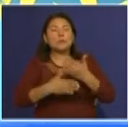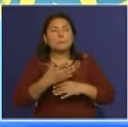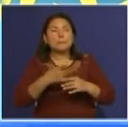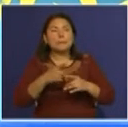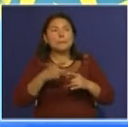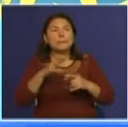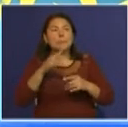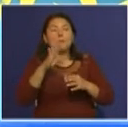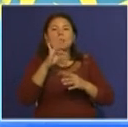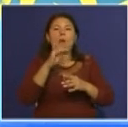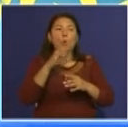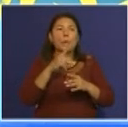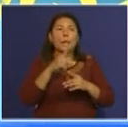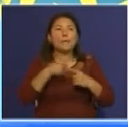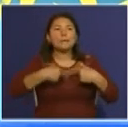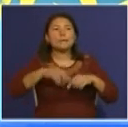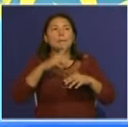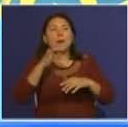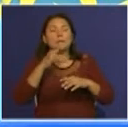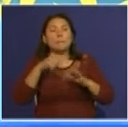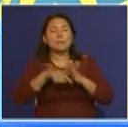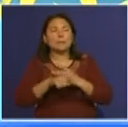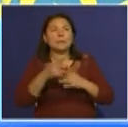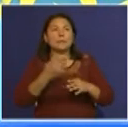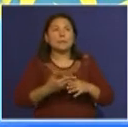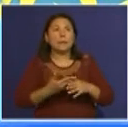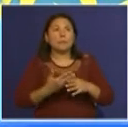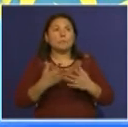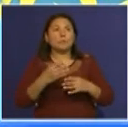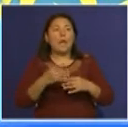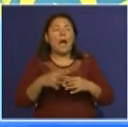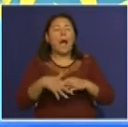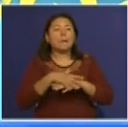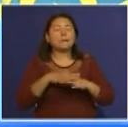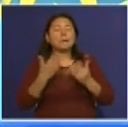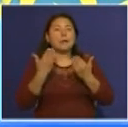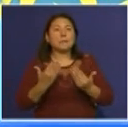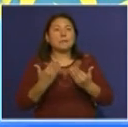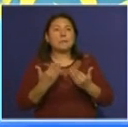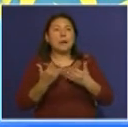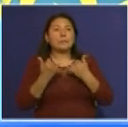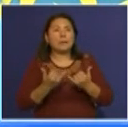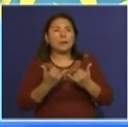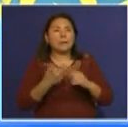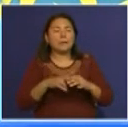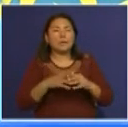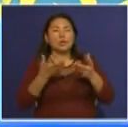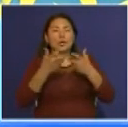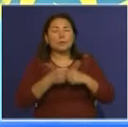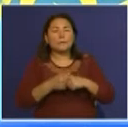департаментінің, метрология департаментінің өкілдерімен бірлескен әдеп өкілдерінің халықтың назарына арналған іс-шара болып